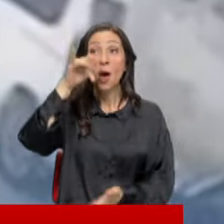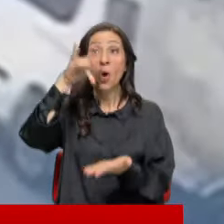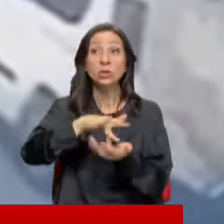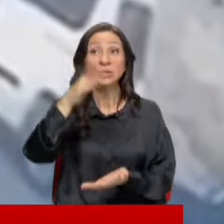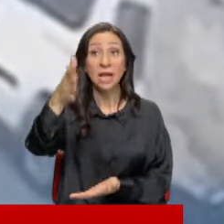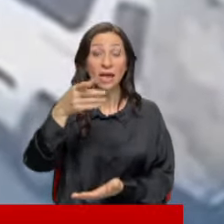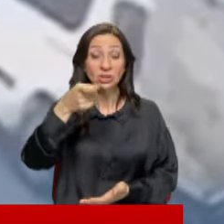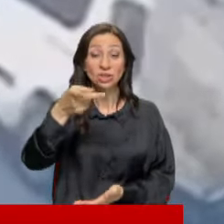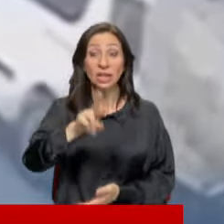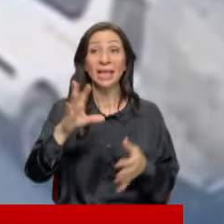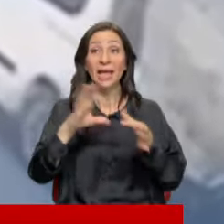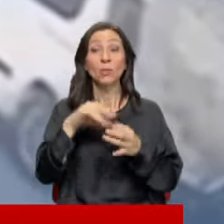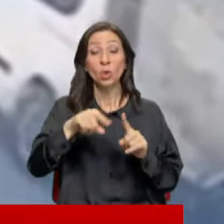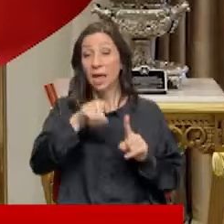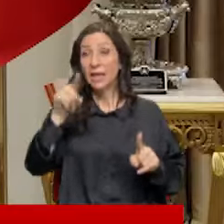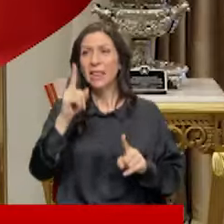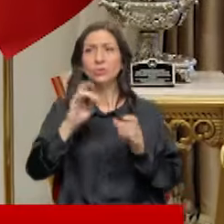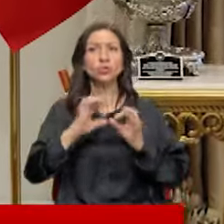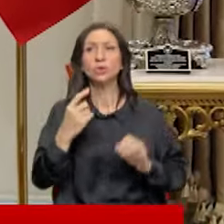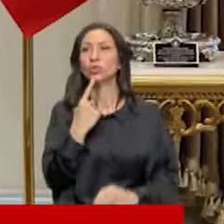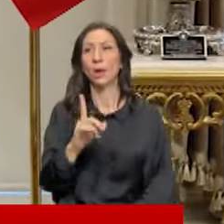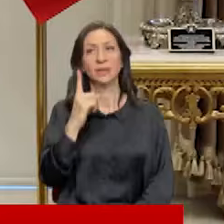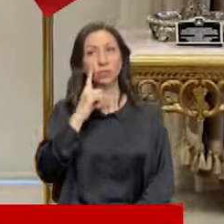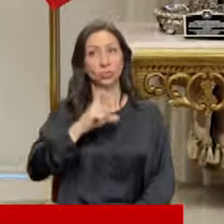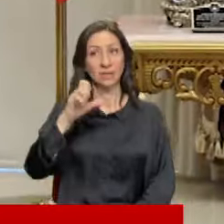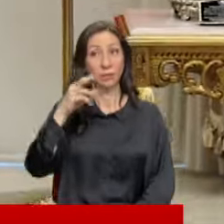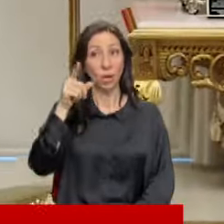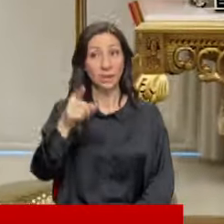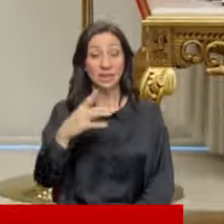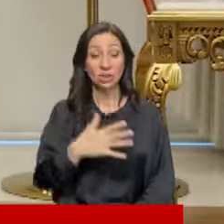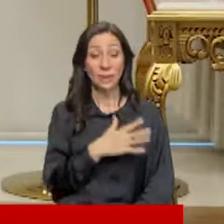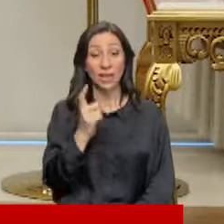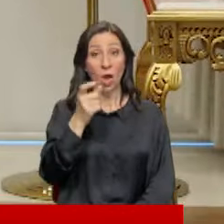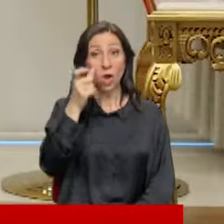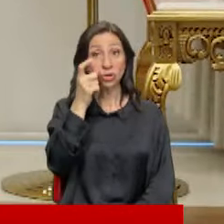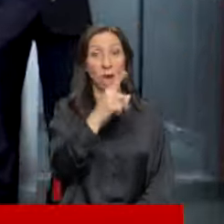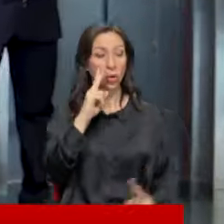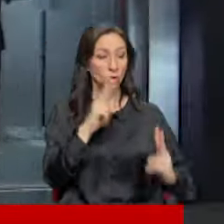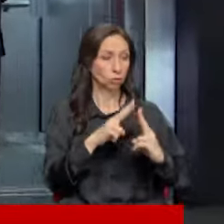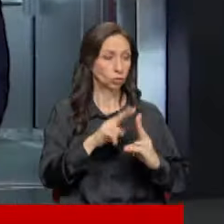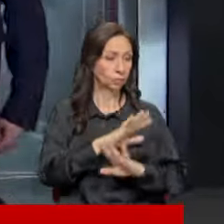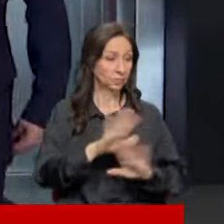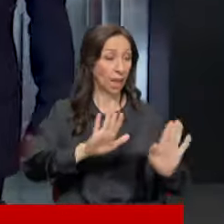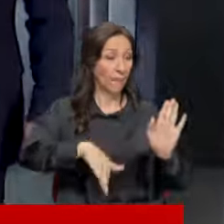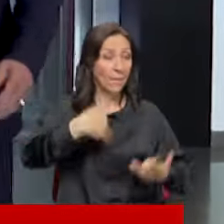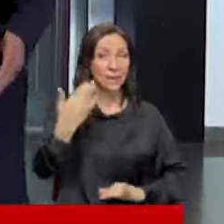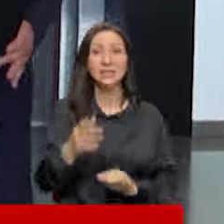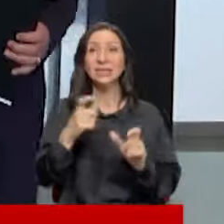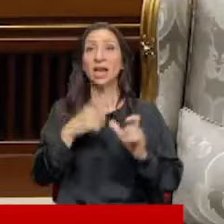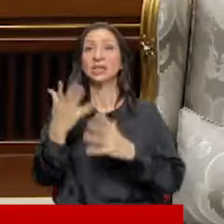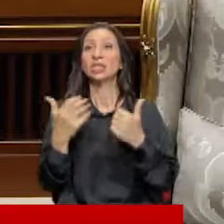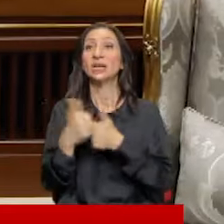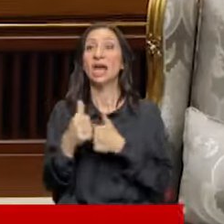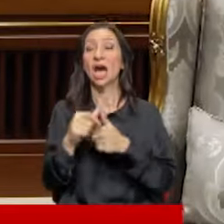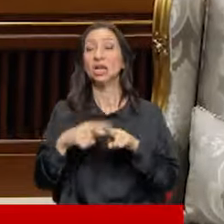işlenen cinayete ilişkin bugüne kadar tek cümle kurmadı Cumhurbaşkanı Erdoğan. CHP lideri Özgür Özel'le görüşmesinin hemen ardından Sinan Ateş'in